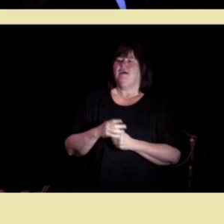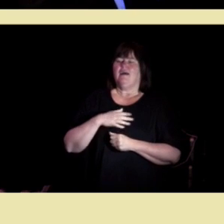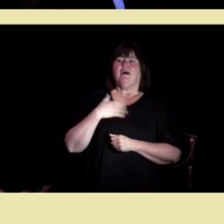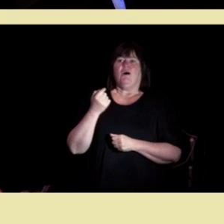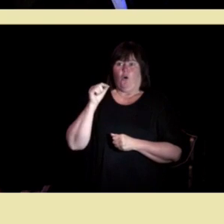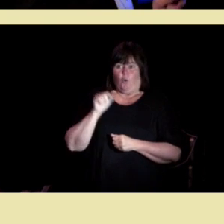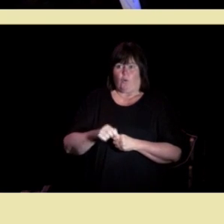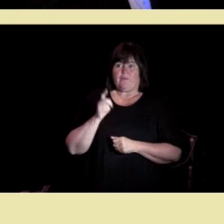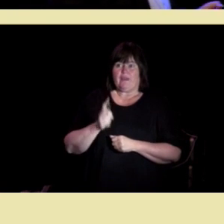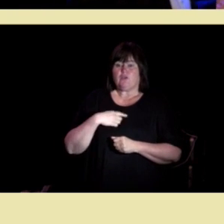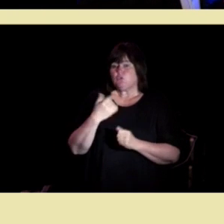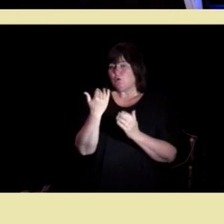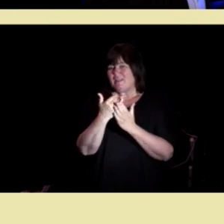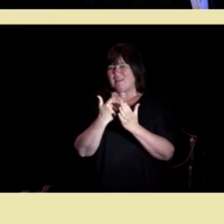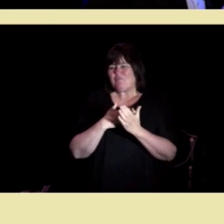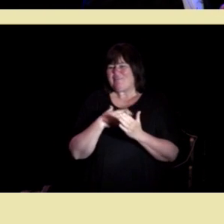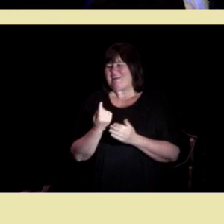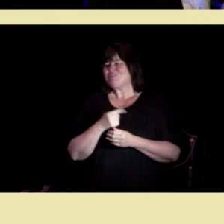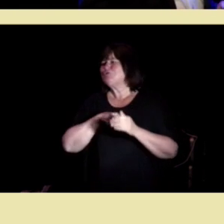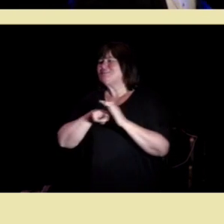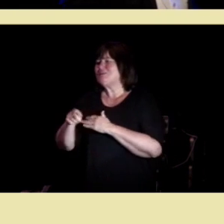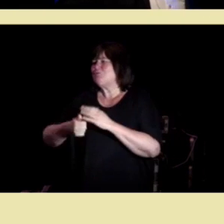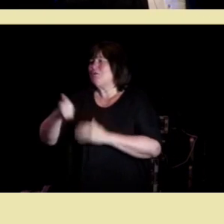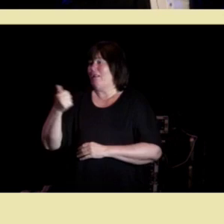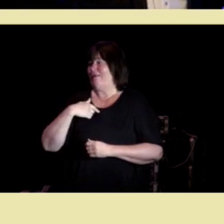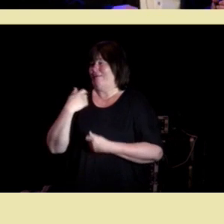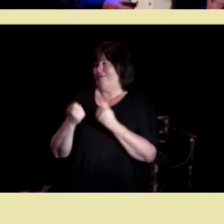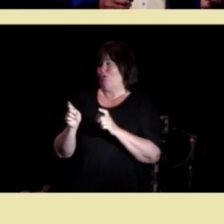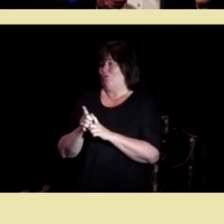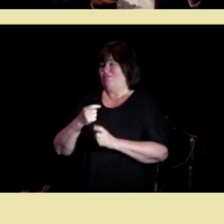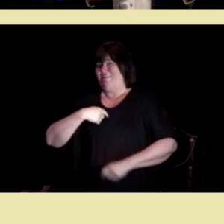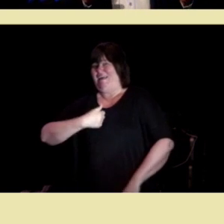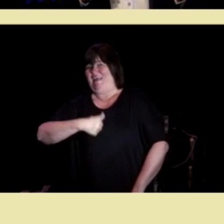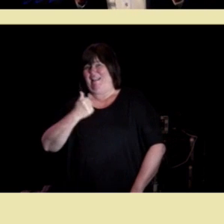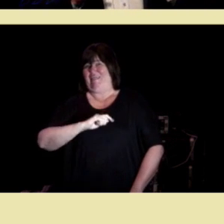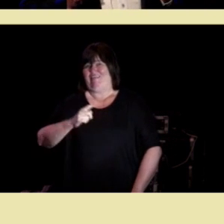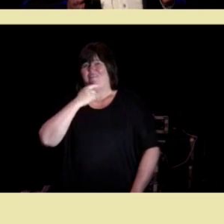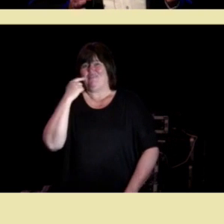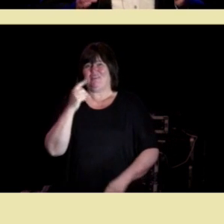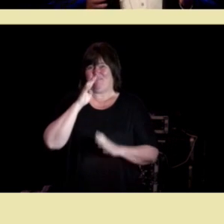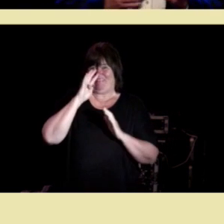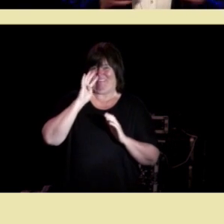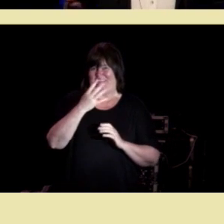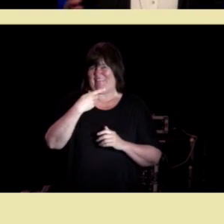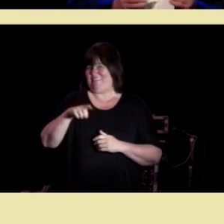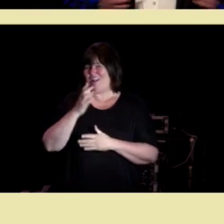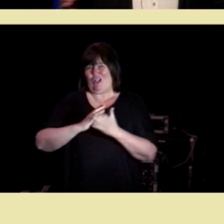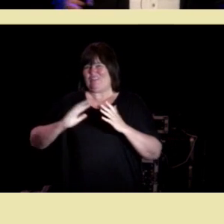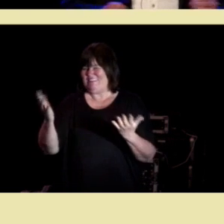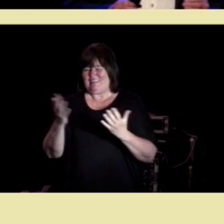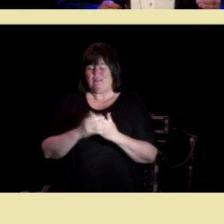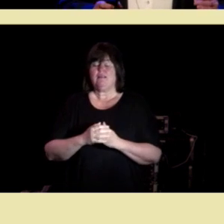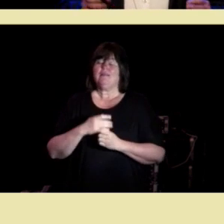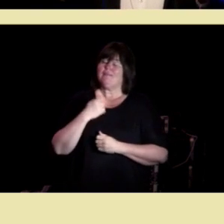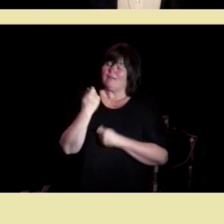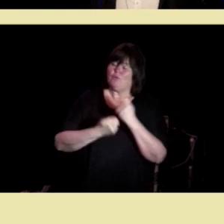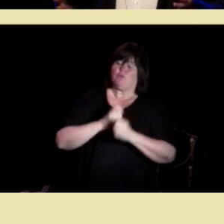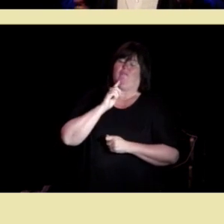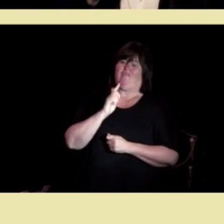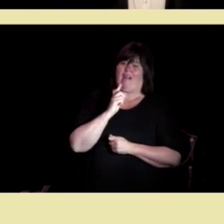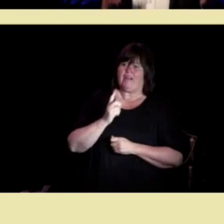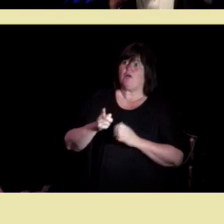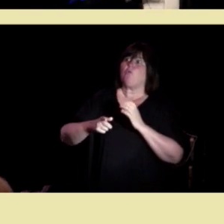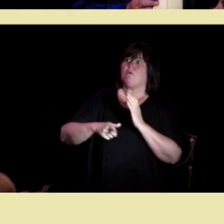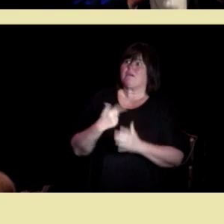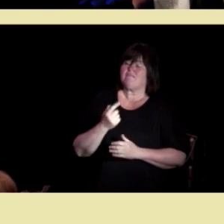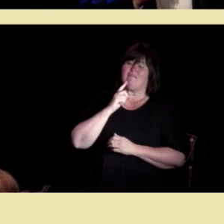Og det er altså regelmessig, det er ikke sånn stikke innom ledelse. Jeg er leder hver fredag fra 9 til halv 10. Det er noe du er hver dag. Og det